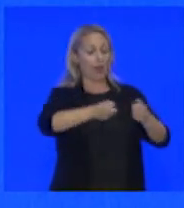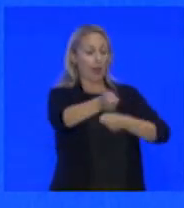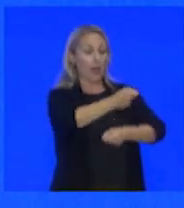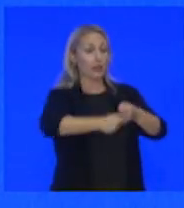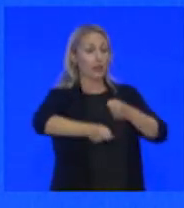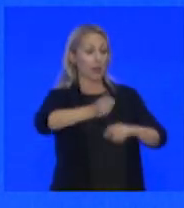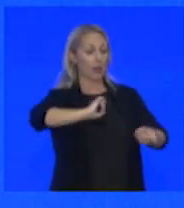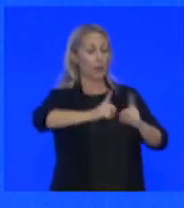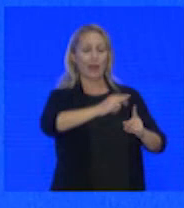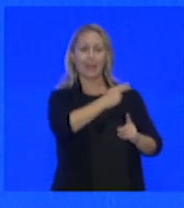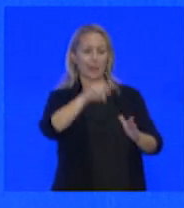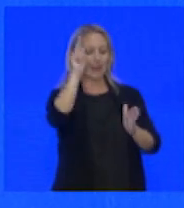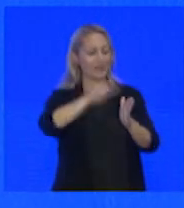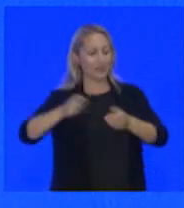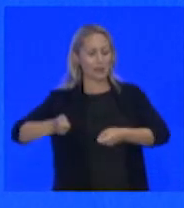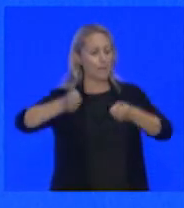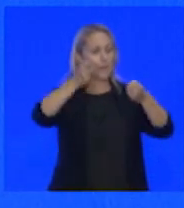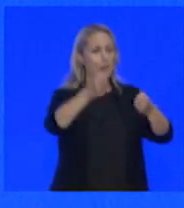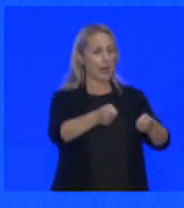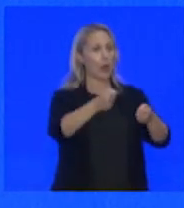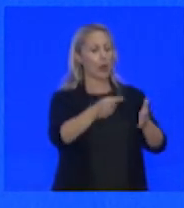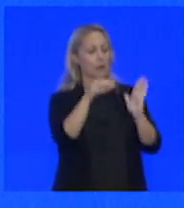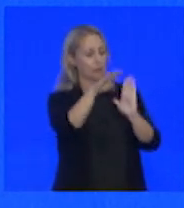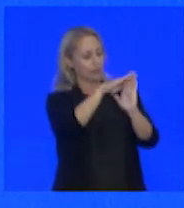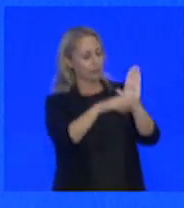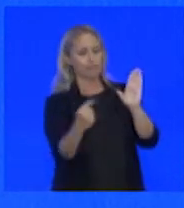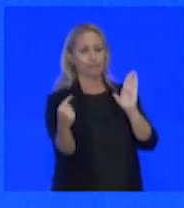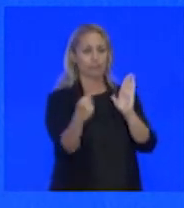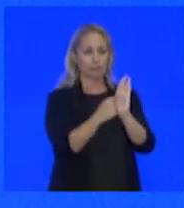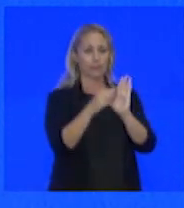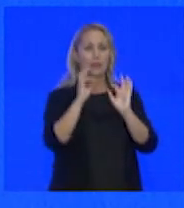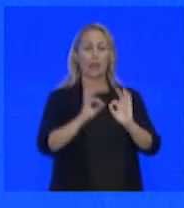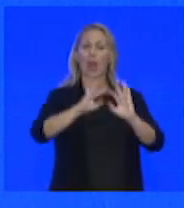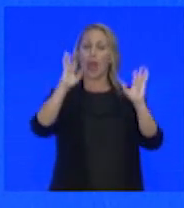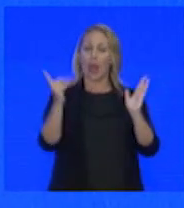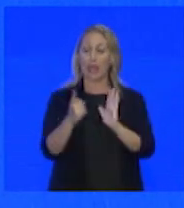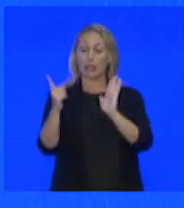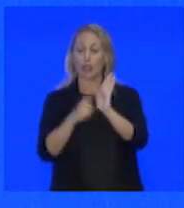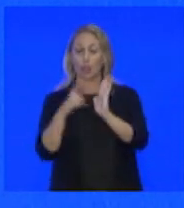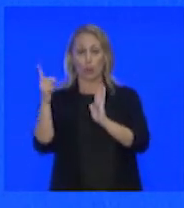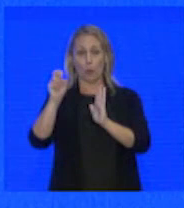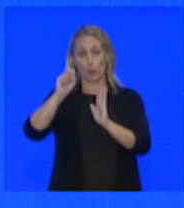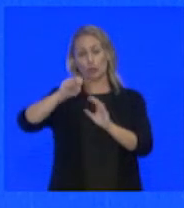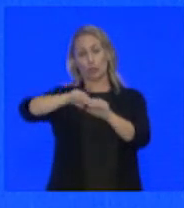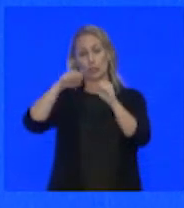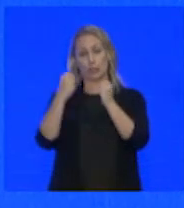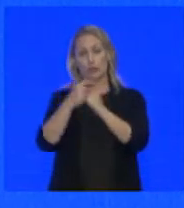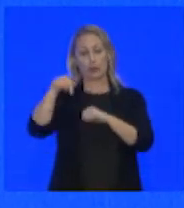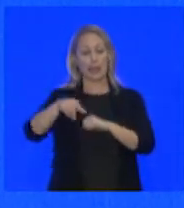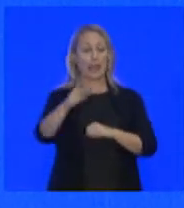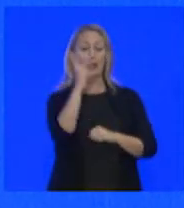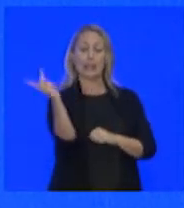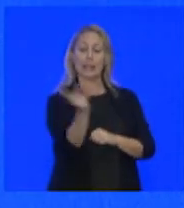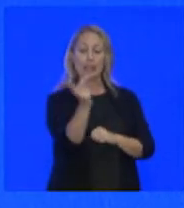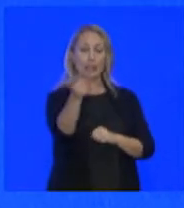αναθεώρηση της σύμβασης παραχώρησης, ώστε ενδεχομένως, και εφόσον υπάρχει και η γνώμη, η σύμφωνη γνώμη της τοπικής κοινωνίας, να πραγματοποιηθεί και